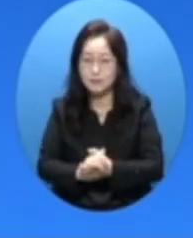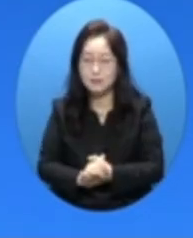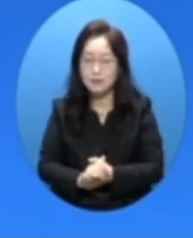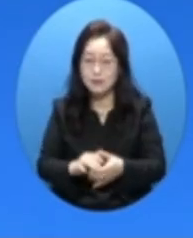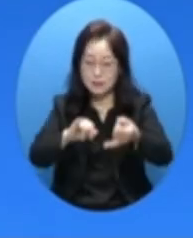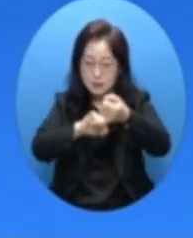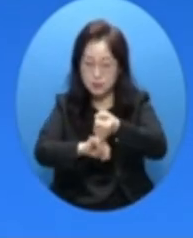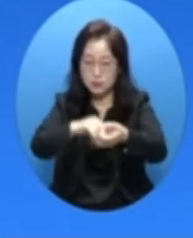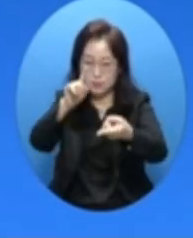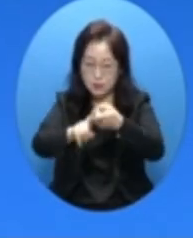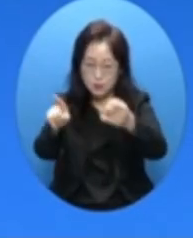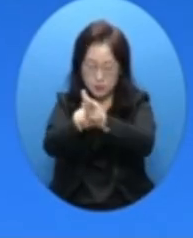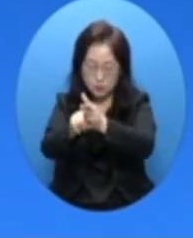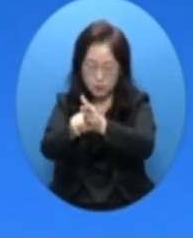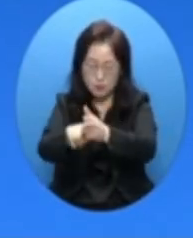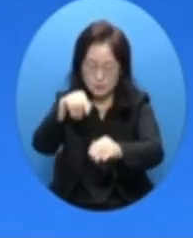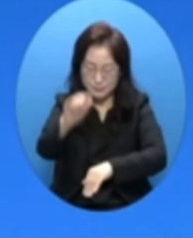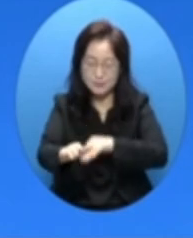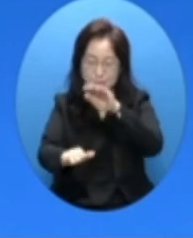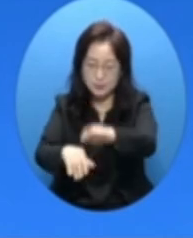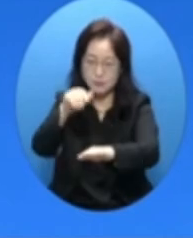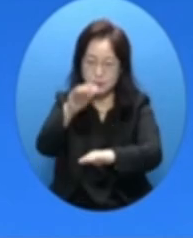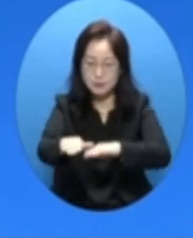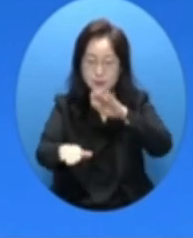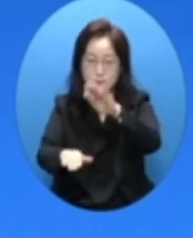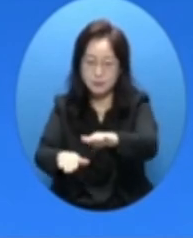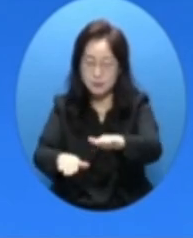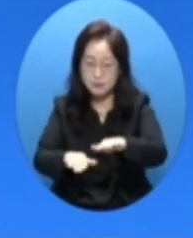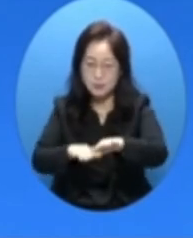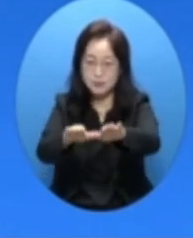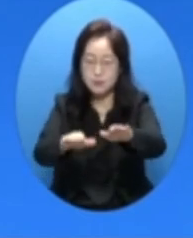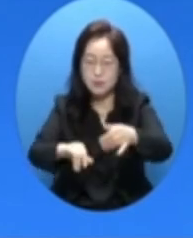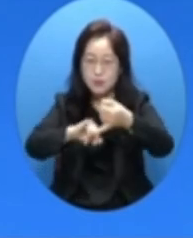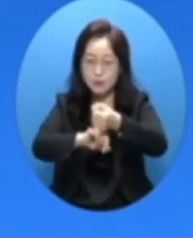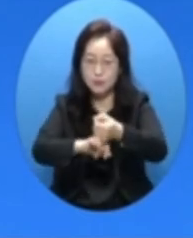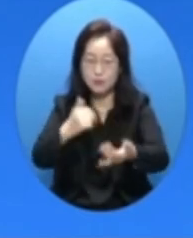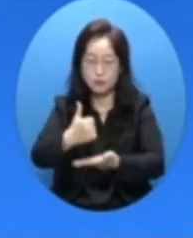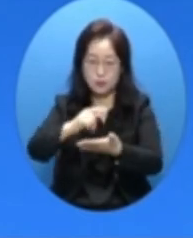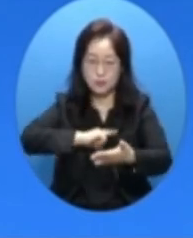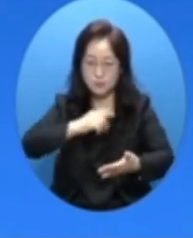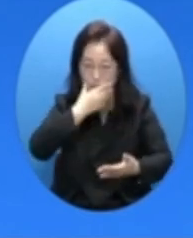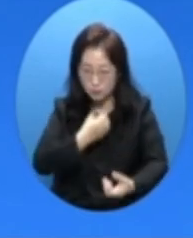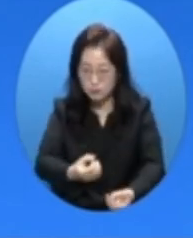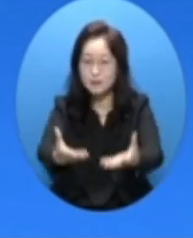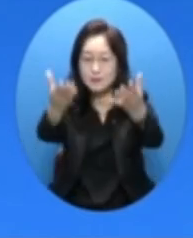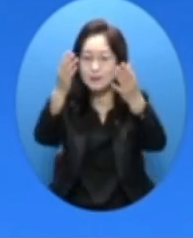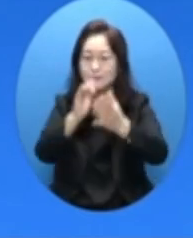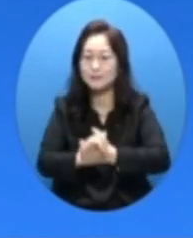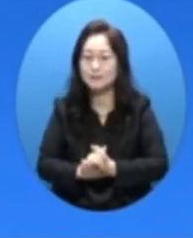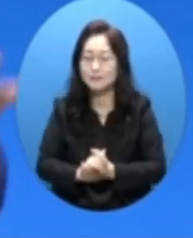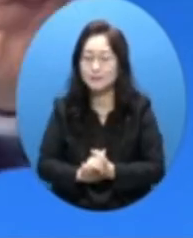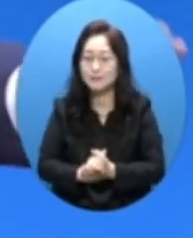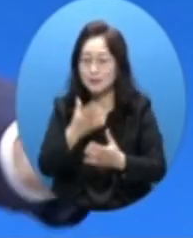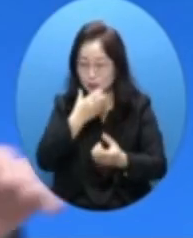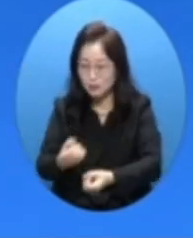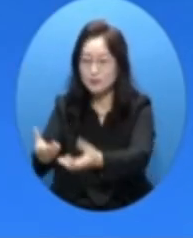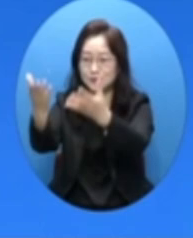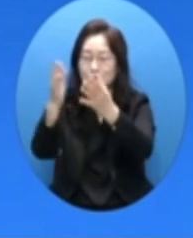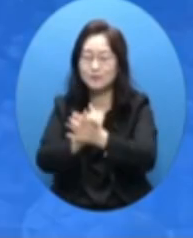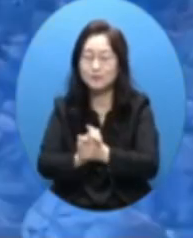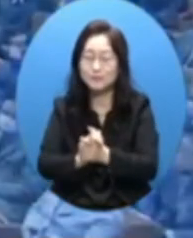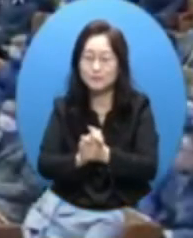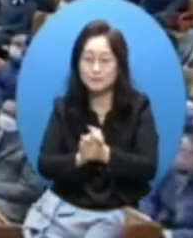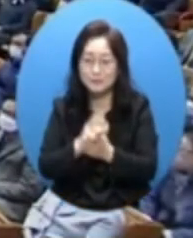더라이 약속의 말씀 붙잡고 믿음으로 전진 또 전진 또 존재란 여러분 다 되시기를 주님으로 축원합니다 축원합니다